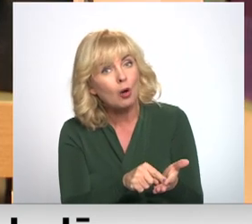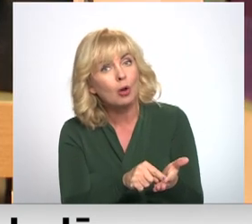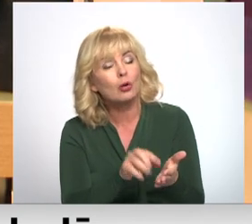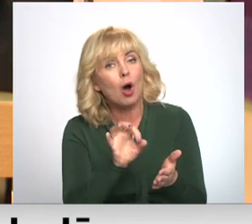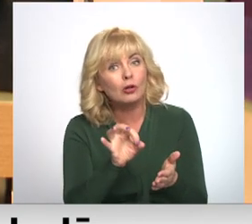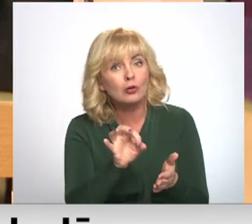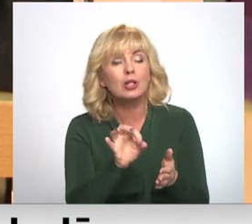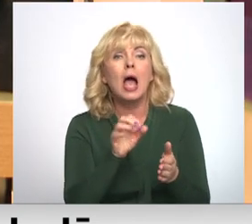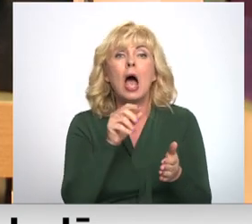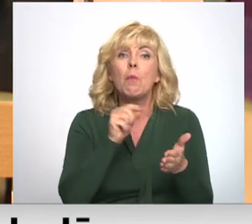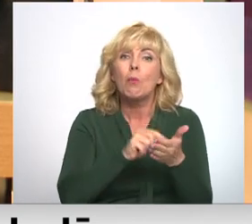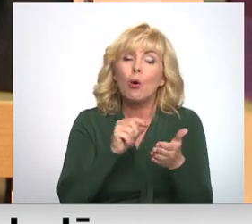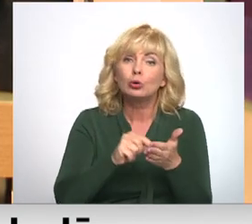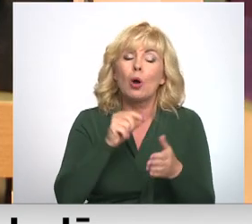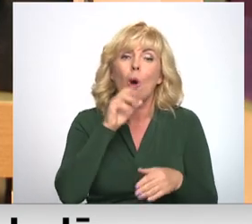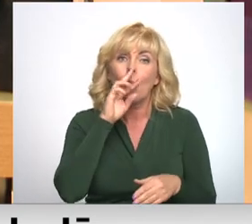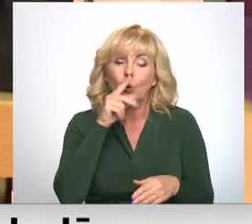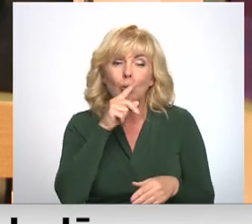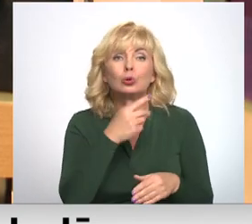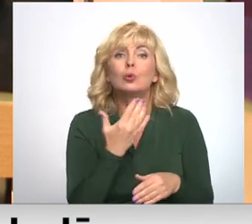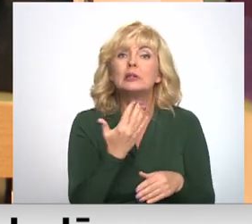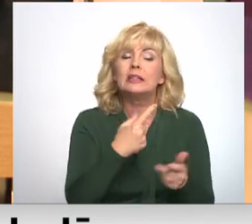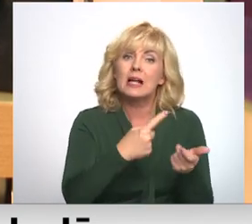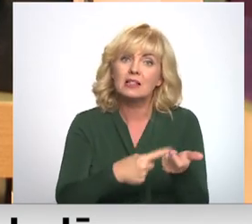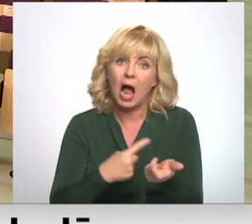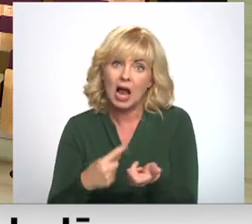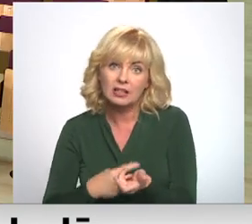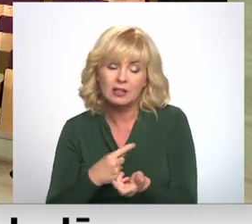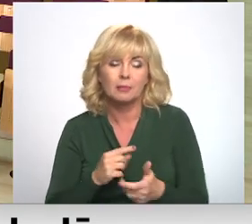un interpunkcijas kļūdas un to skaits. Madara Līcīte, Aigars Kovaļevskis, Latvijas televīzija.